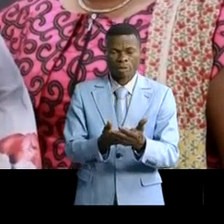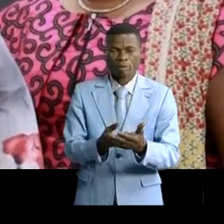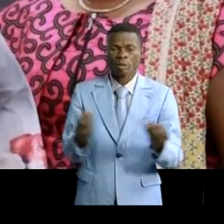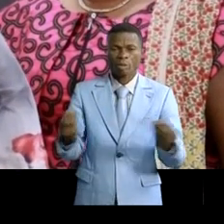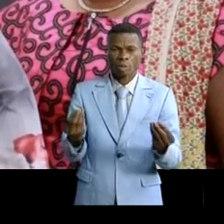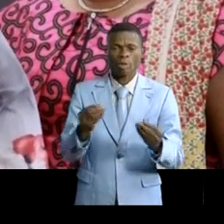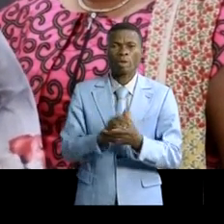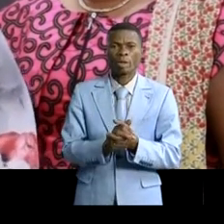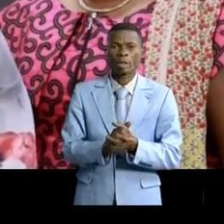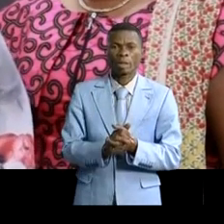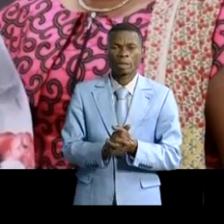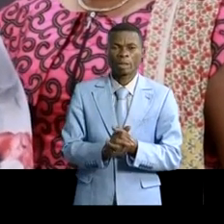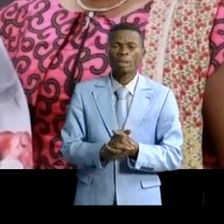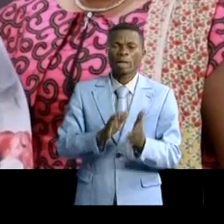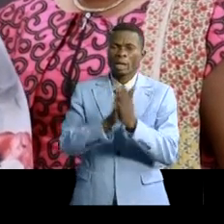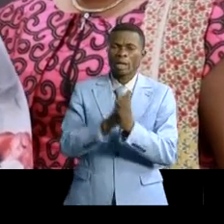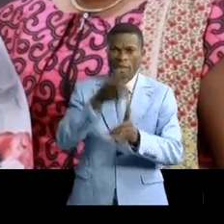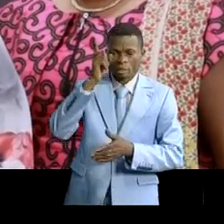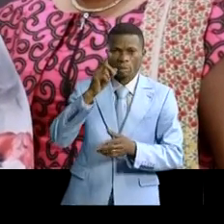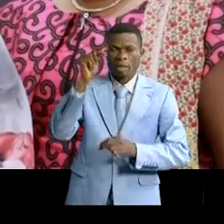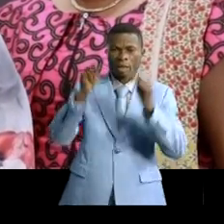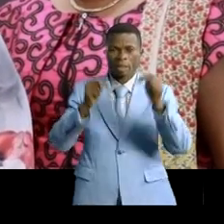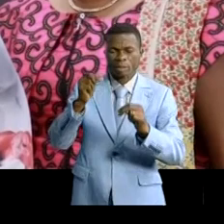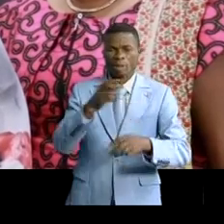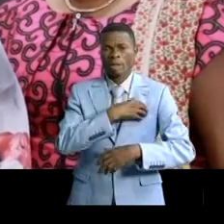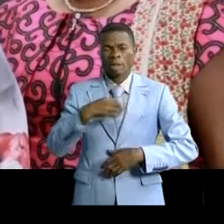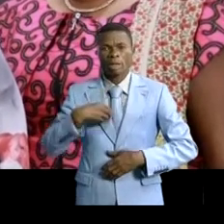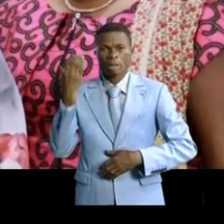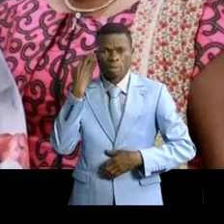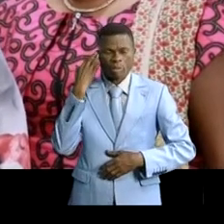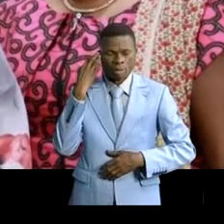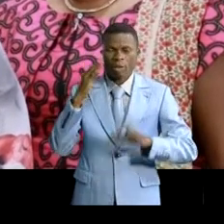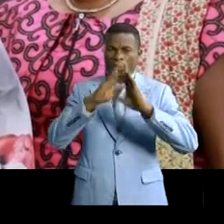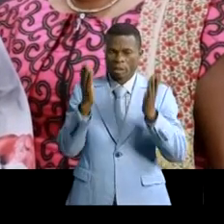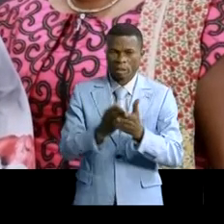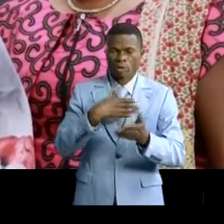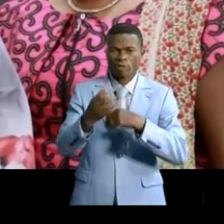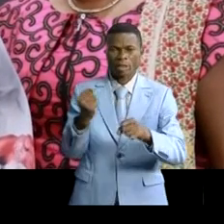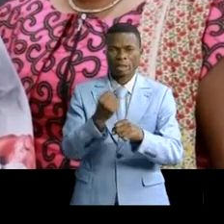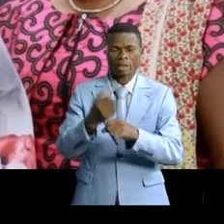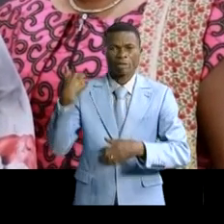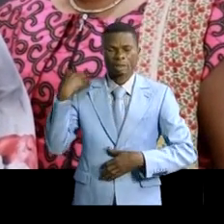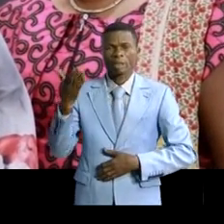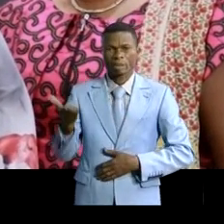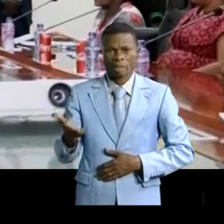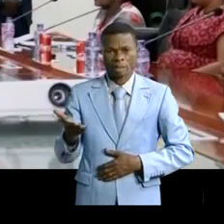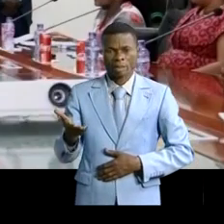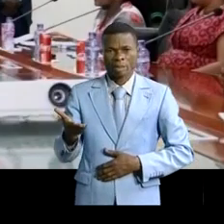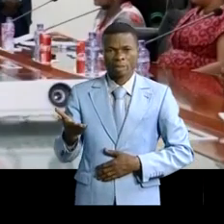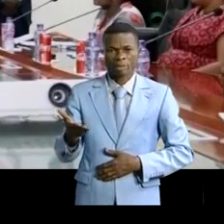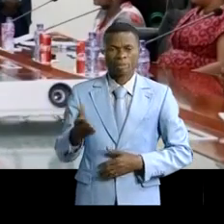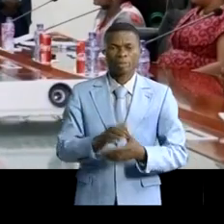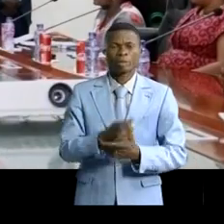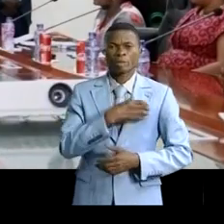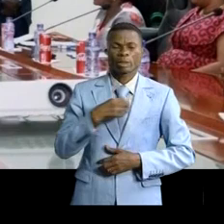pouvoir prendre en compte la dimension genre dans tout ce qui relève de ses attributions. Adèle